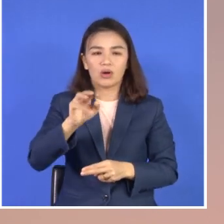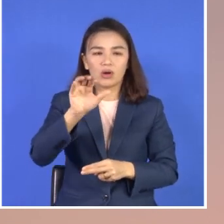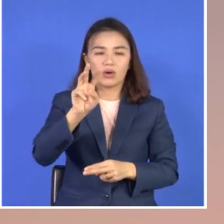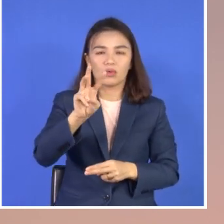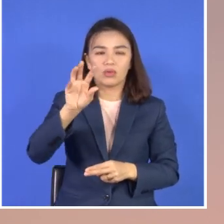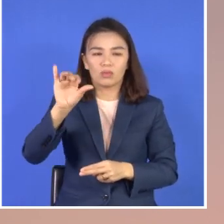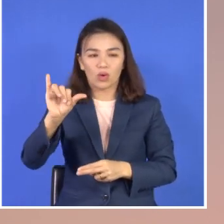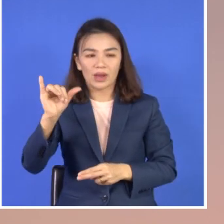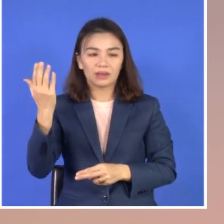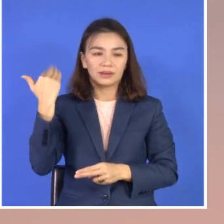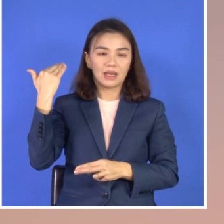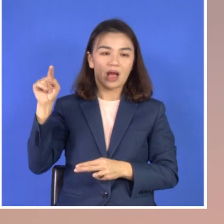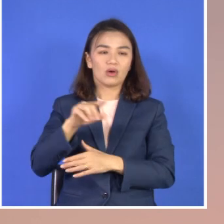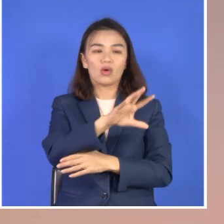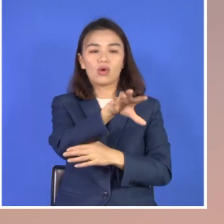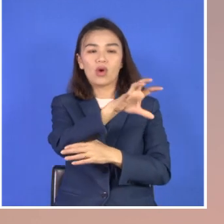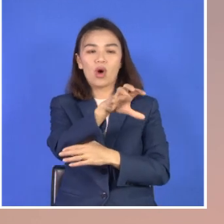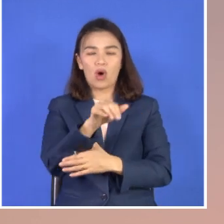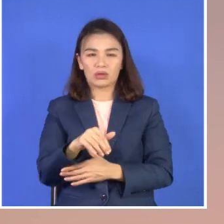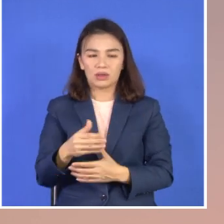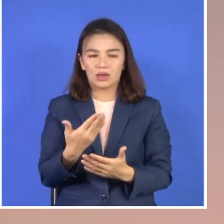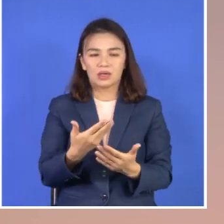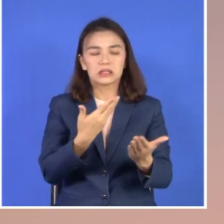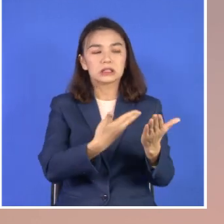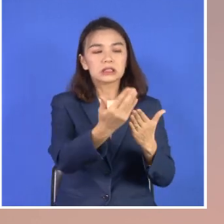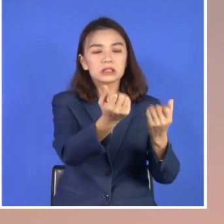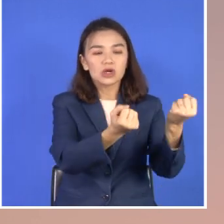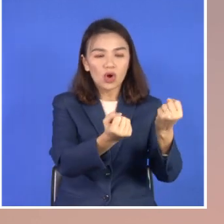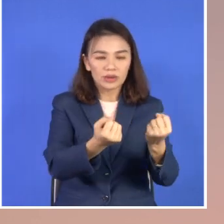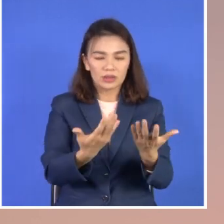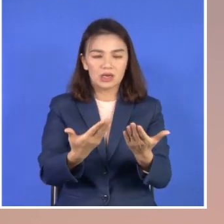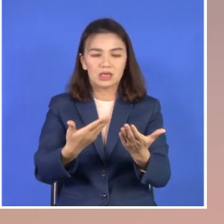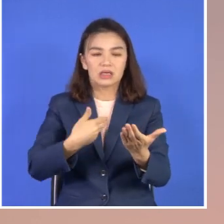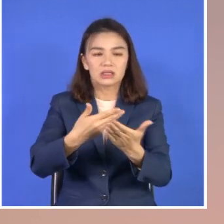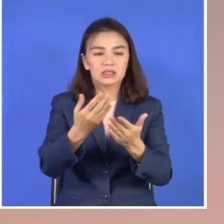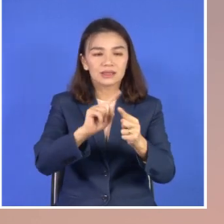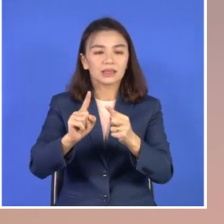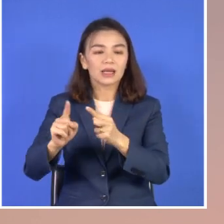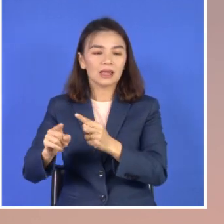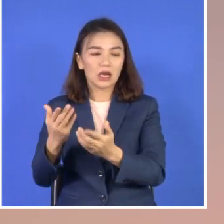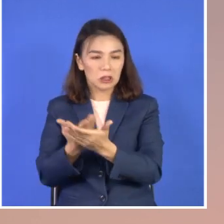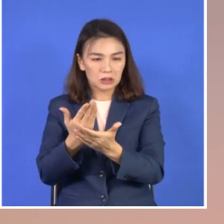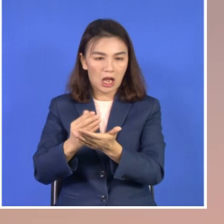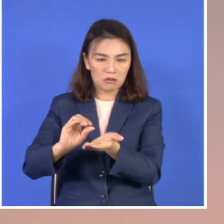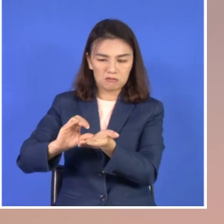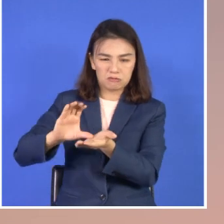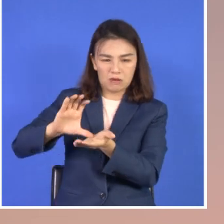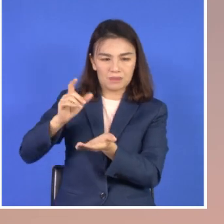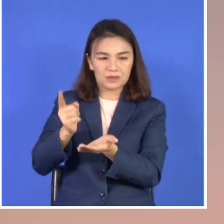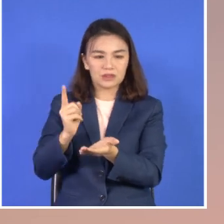นี่เองที่เคยไปหลอกให้เหยื่อเค้าดาวน์รถซื้ออาหารเสริมแล้วก็ศูนย์เงินน่ะค่ะด้วยเงินเป็นตั้งๆใช่ค่ะใช่